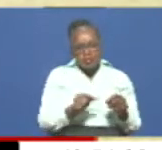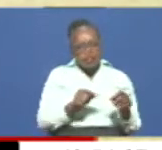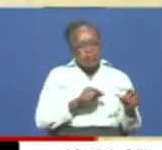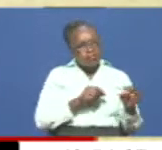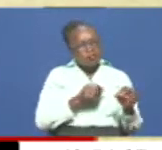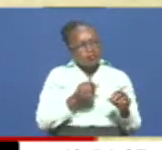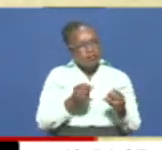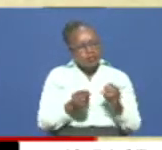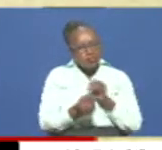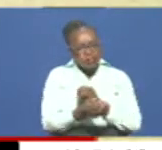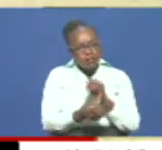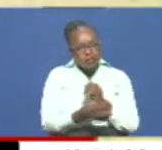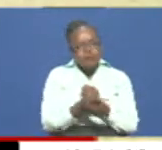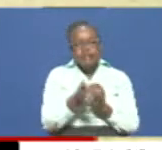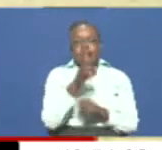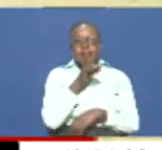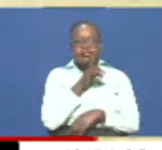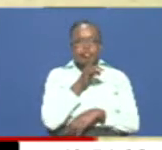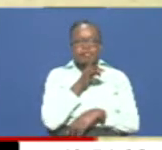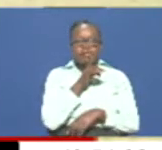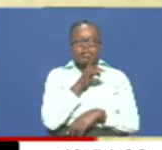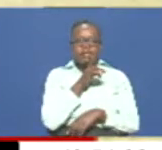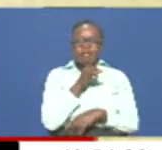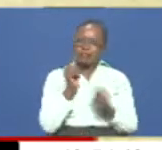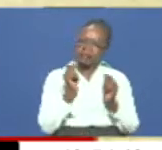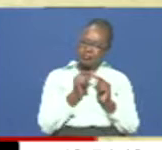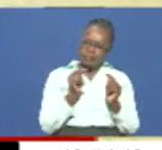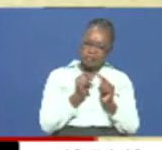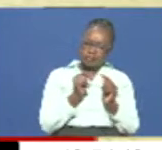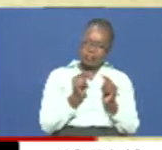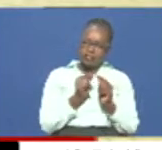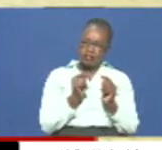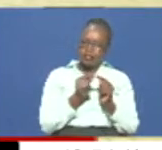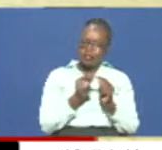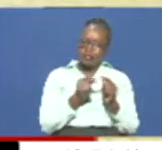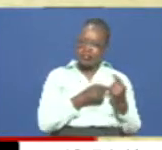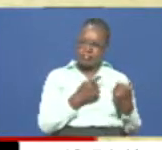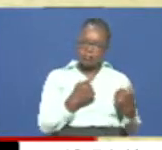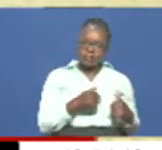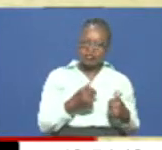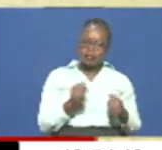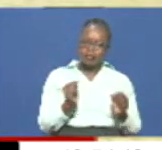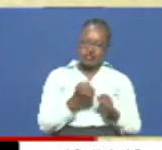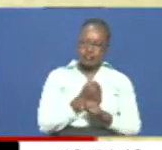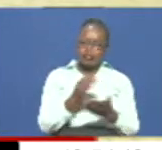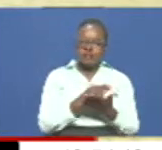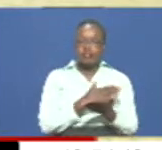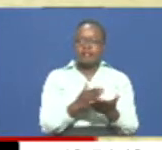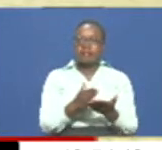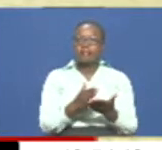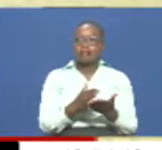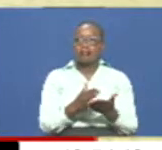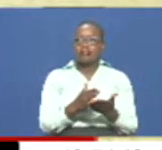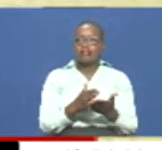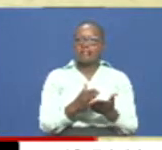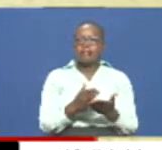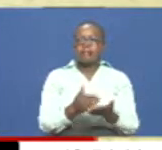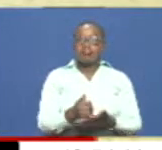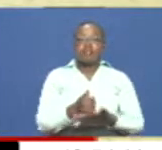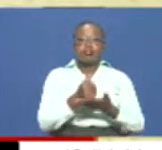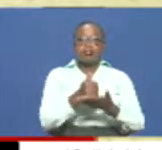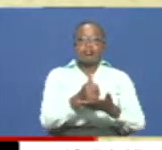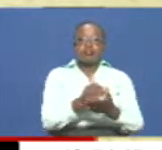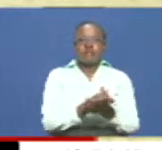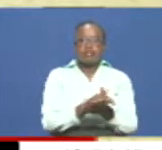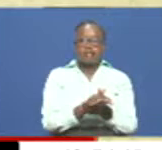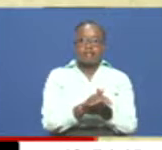mtu ananyamazia story yenye ako nayo kwa mwili, awezi akashia to somebody ili mtu aweze akamsaidia. Na for